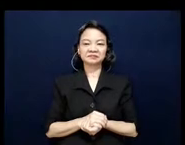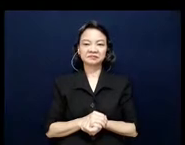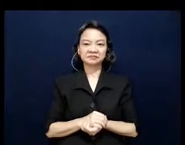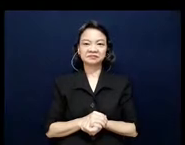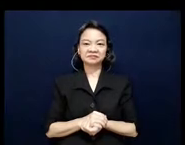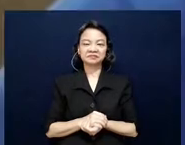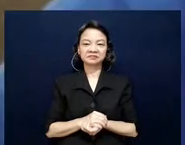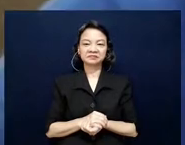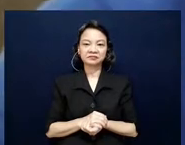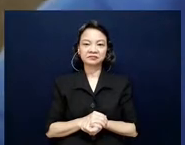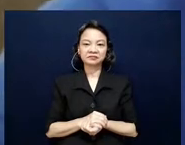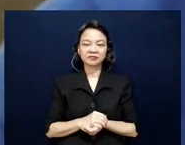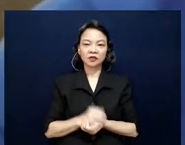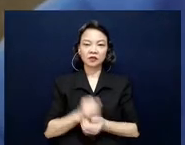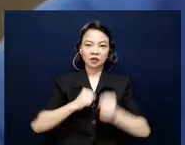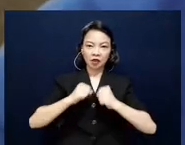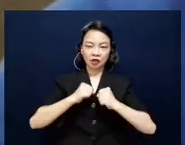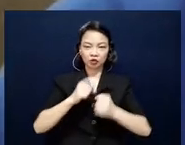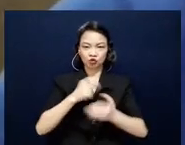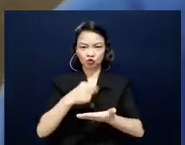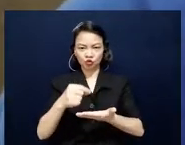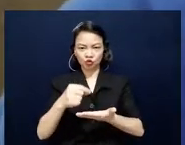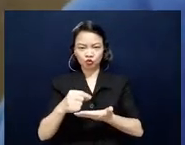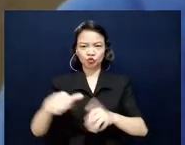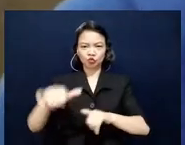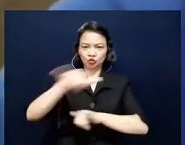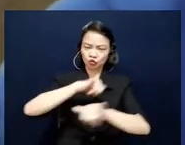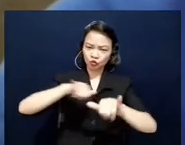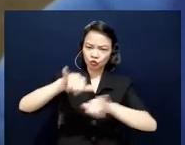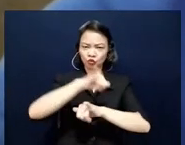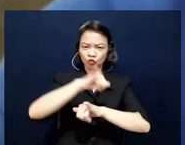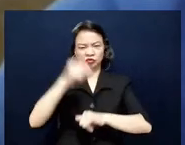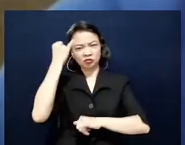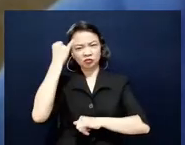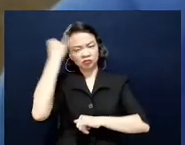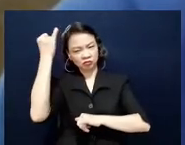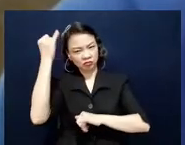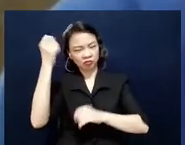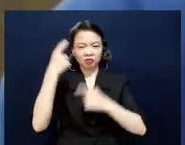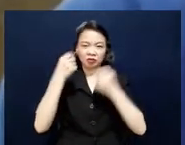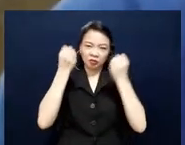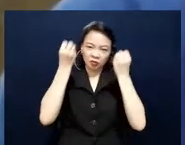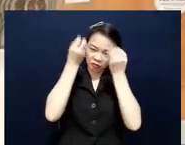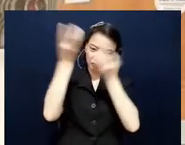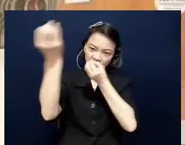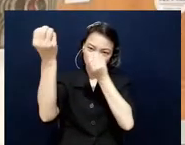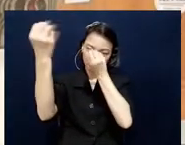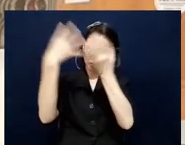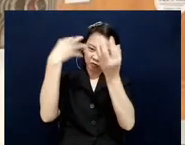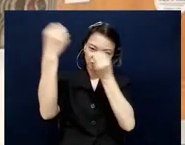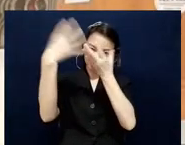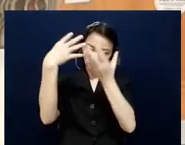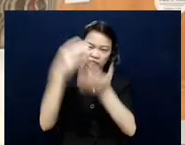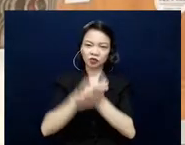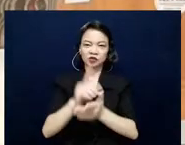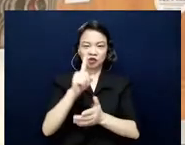Kegiatan IHP di sekolah. Saling bertukar ide, bertukar pikiran di satu forum yang sama. Berikan